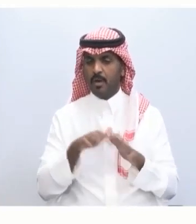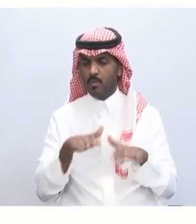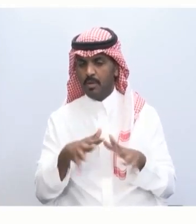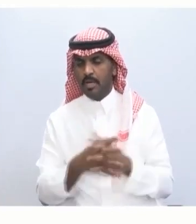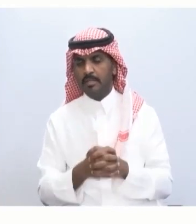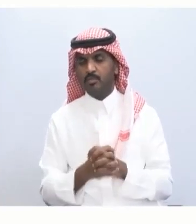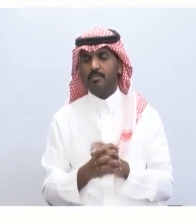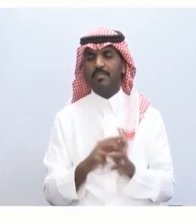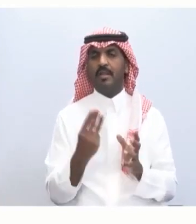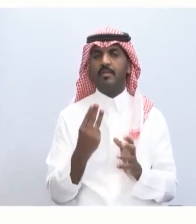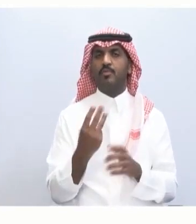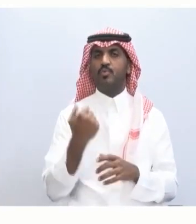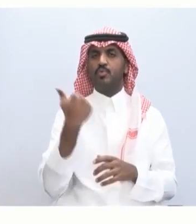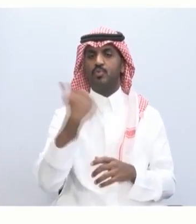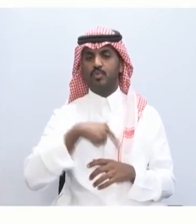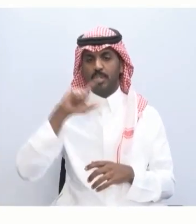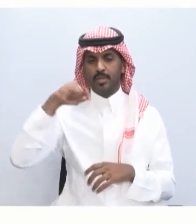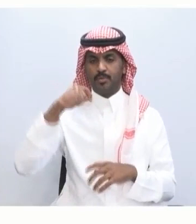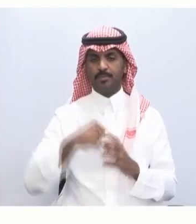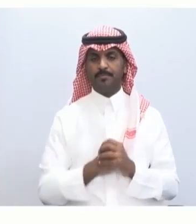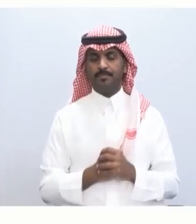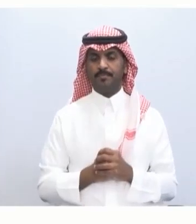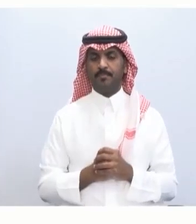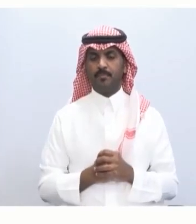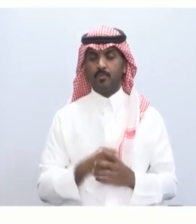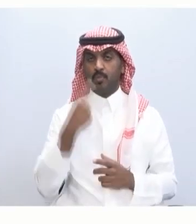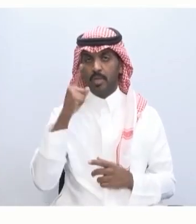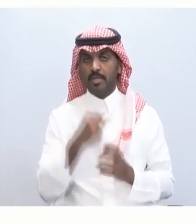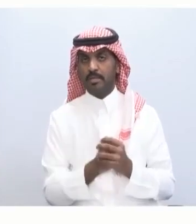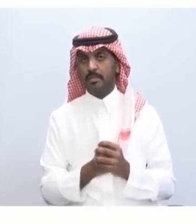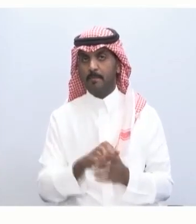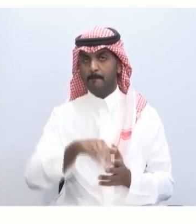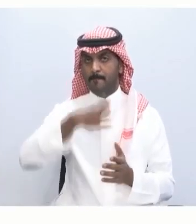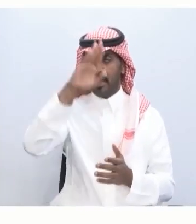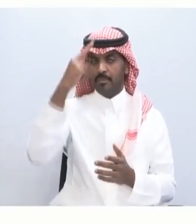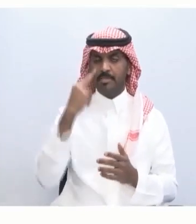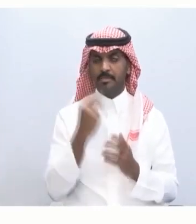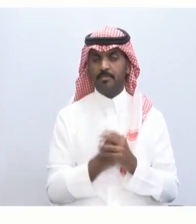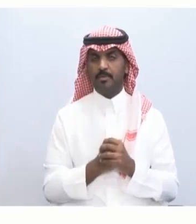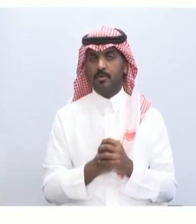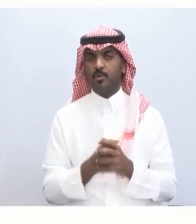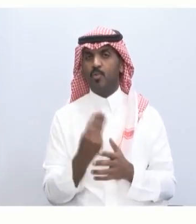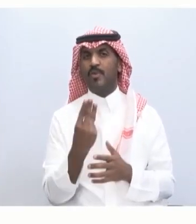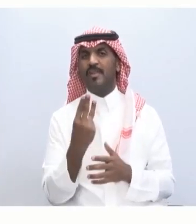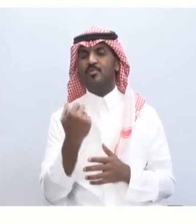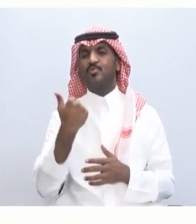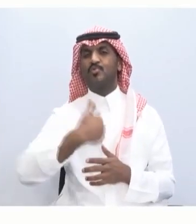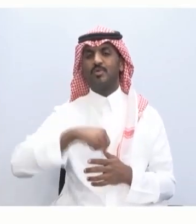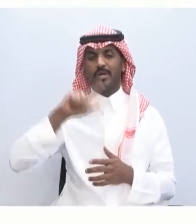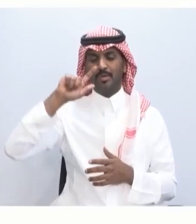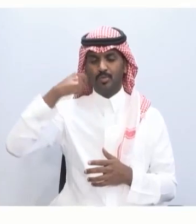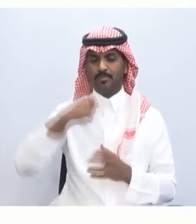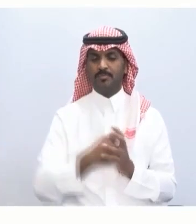وعددهم 63 رجلا نلاحظ ان الملك عبد العزيز و63